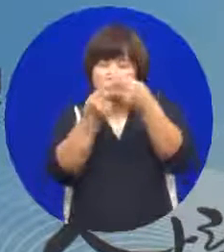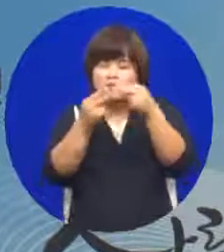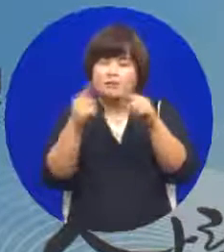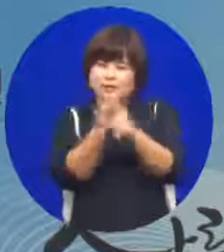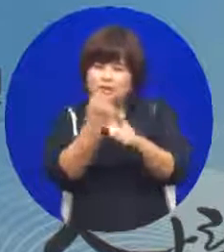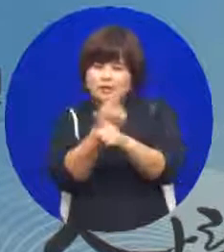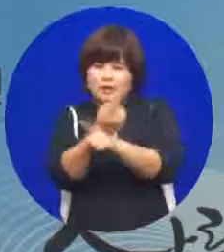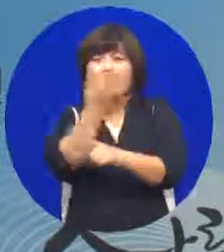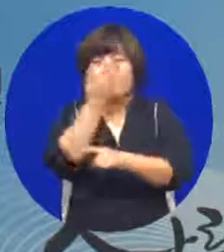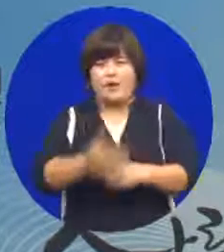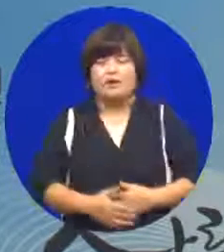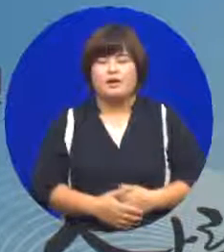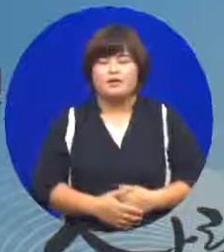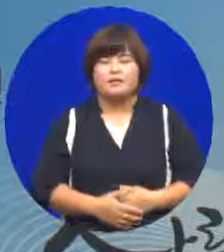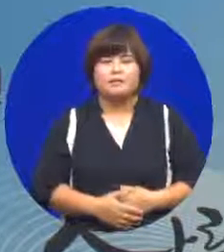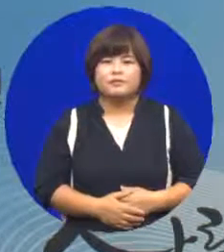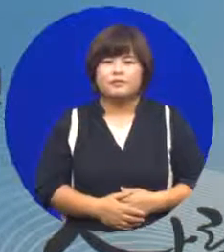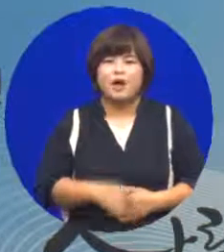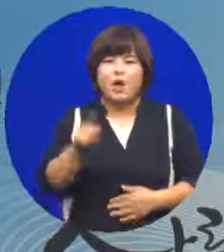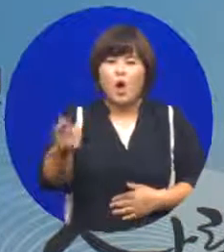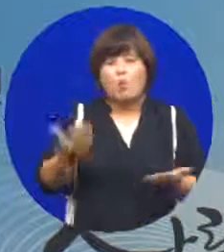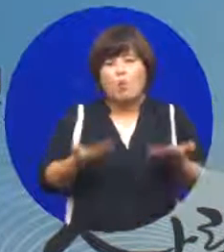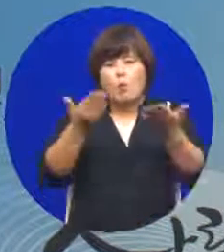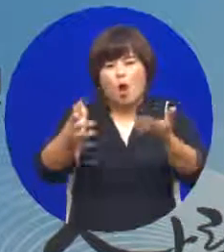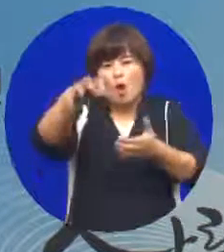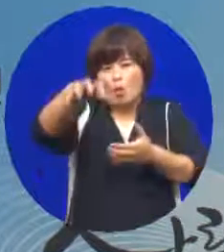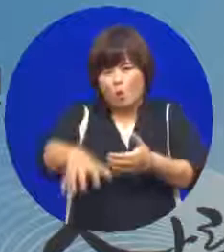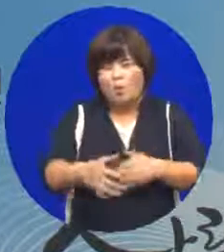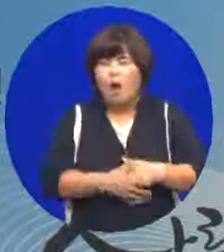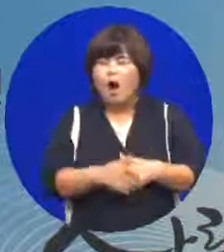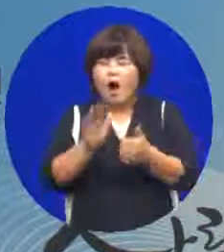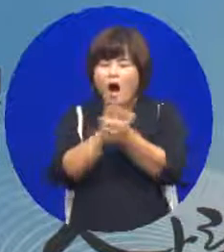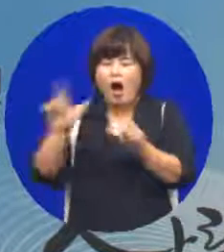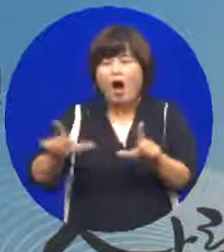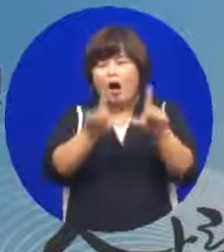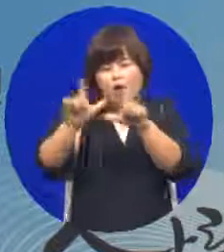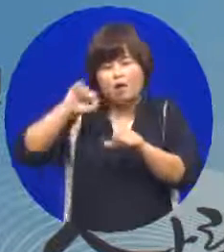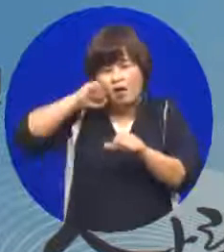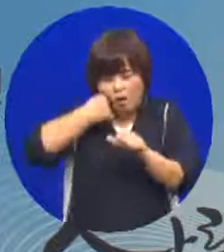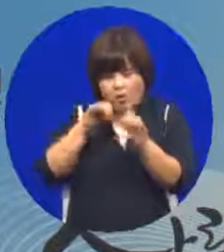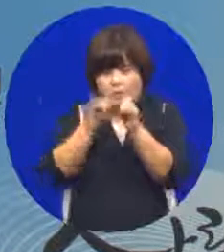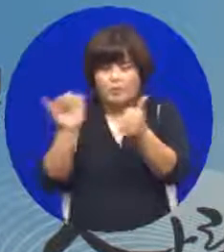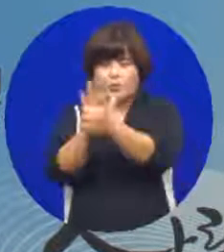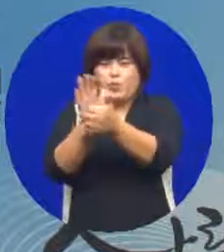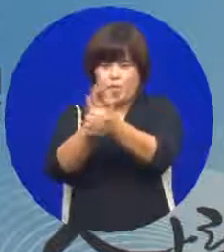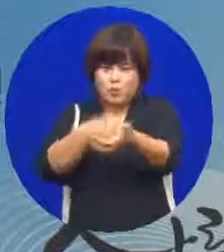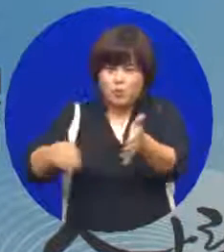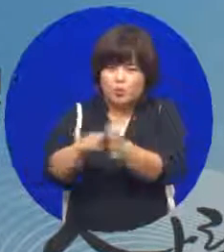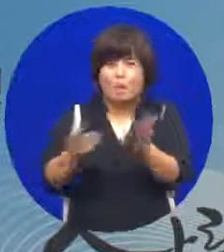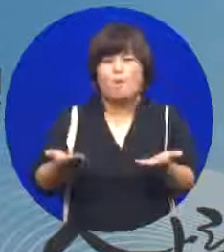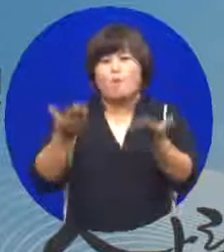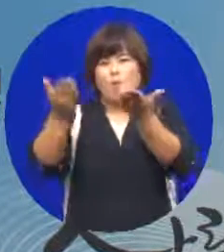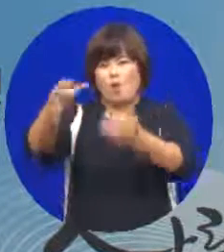분출하면서 치유 효과가 높다고 하는데요. 용인시 자원봉사센터에서 어려운 이웃을 돕기 위해 나선 자원봉사자들에게